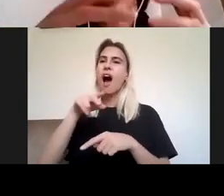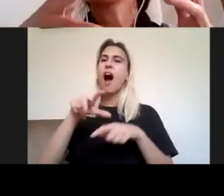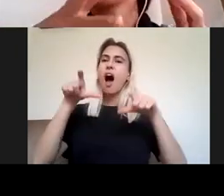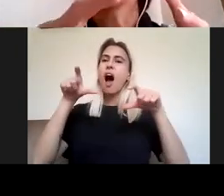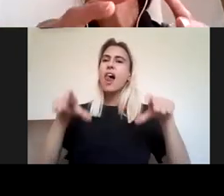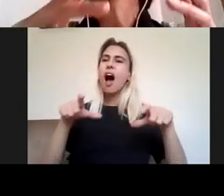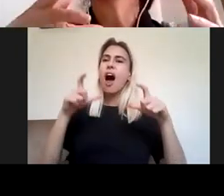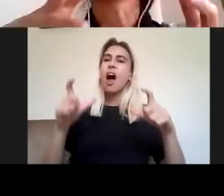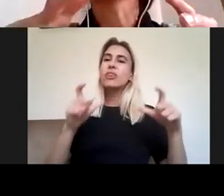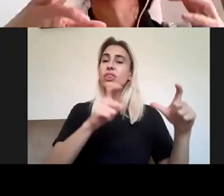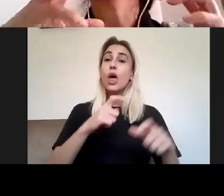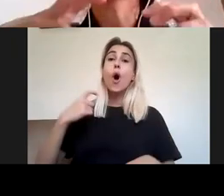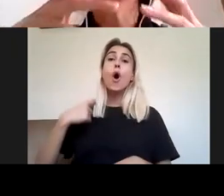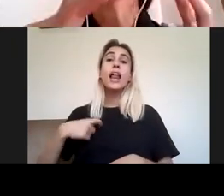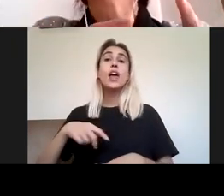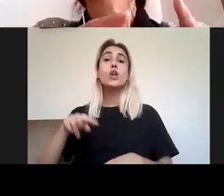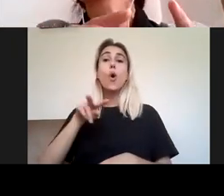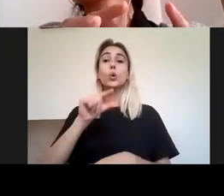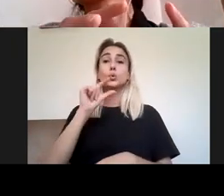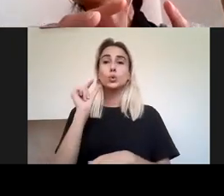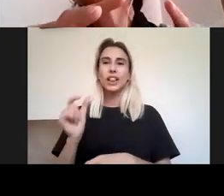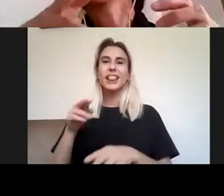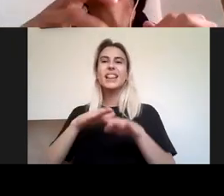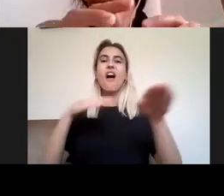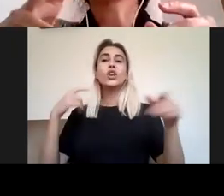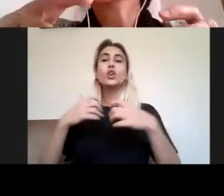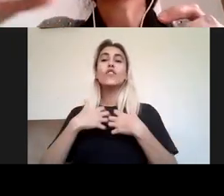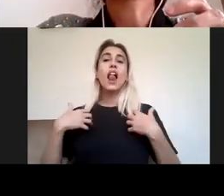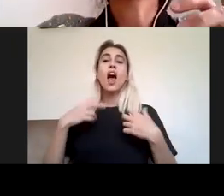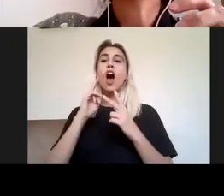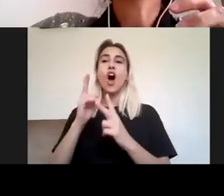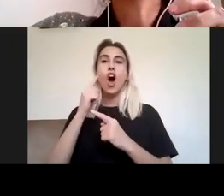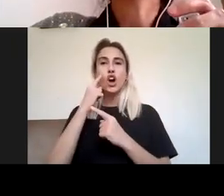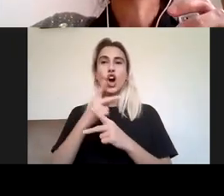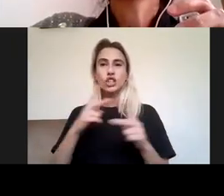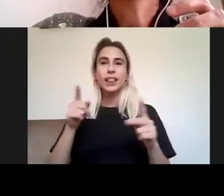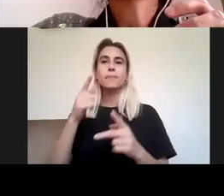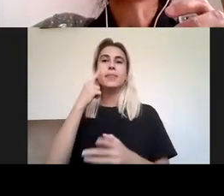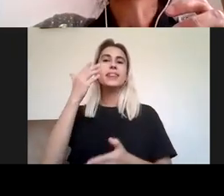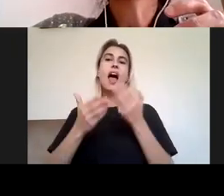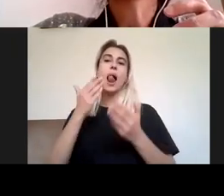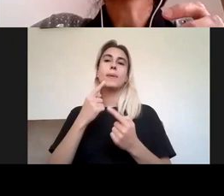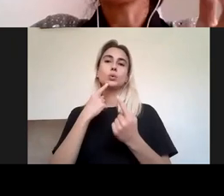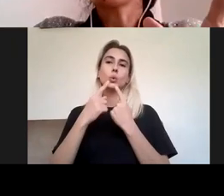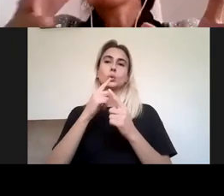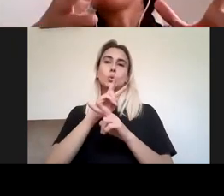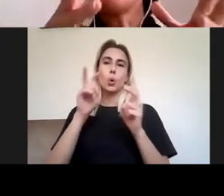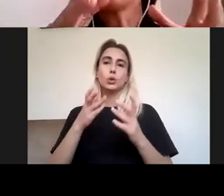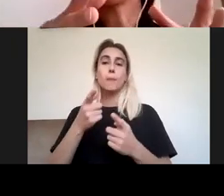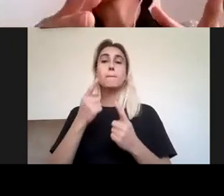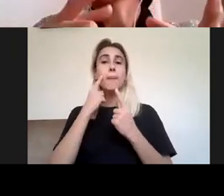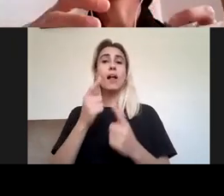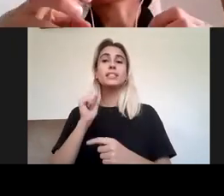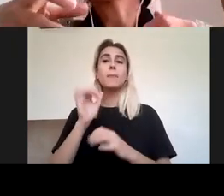baktığımızda özellikle yolcu ve trafik güvenliği açısından bir değerlendirme söz konusuydu. Burada baktığınızda